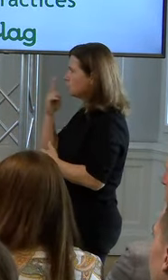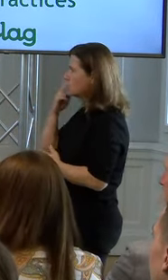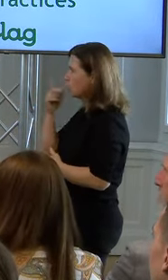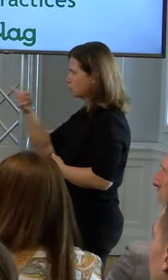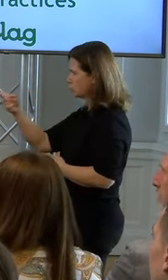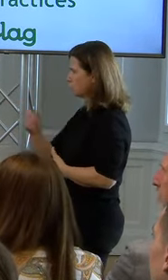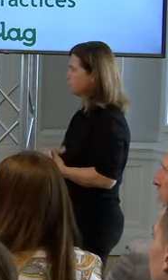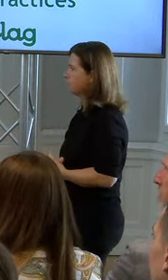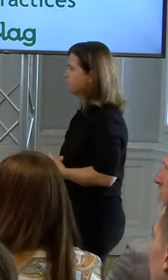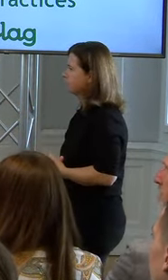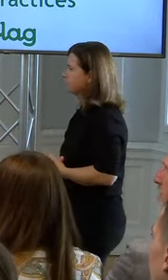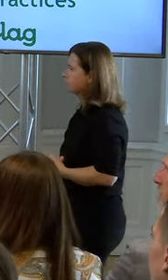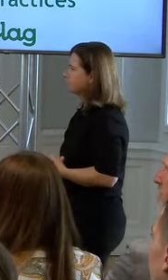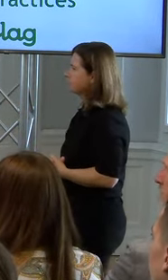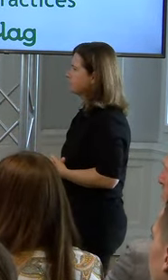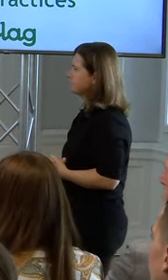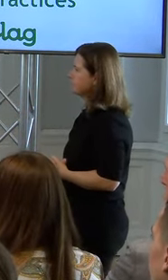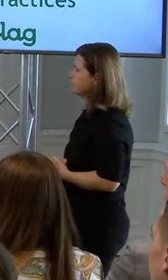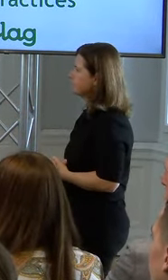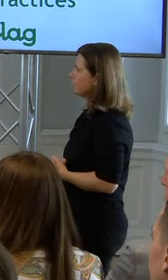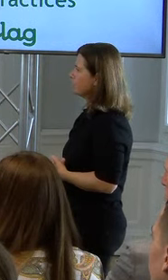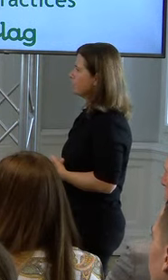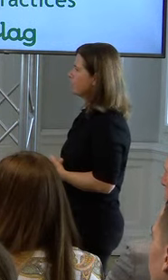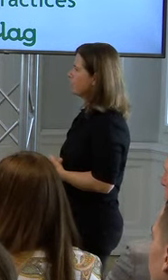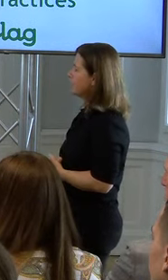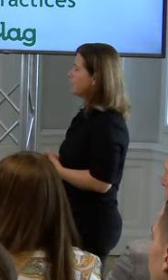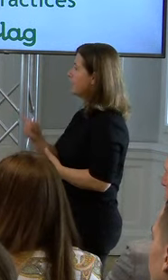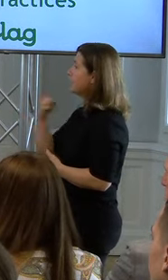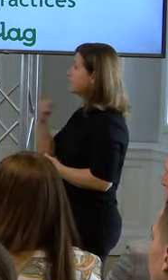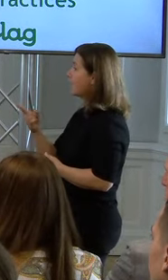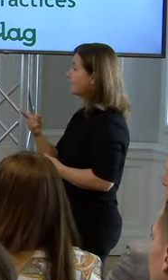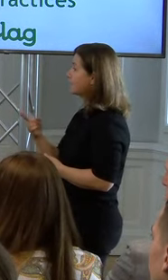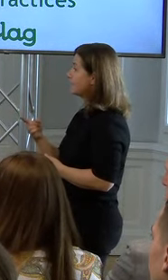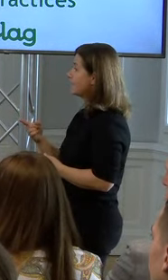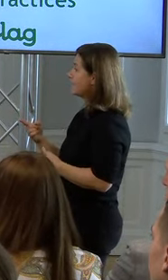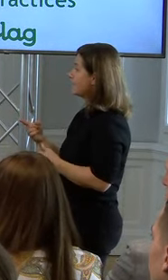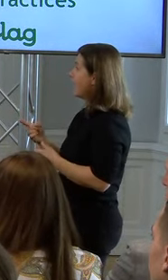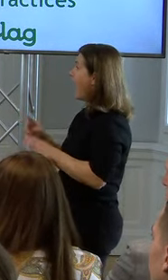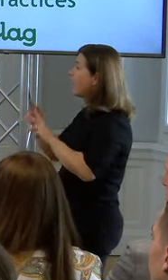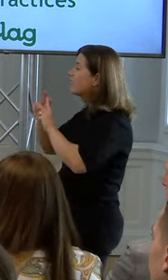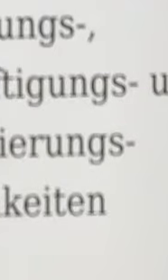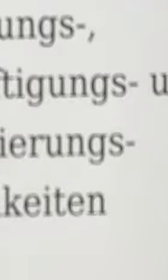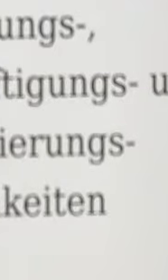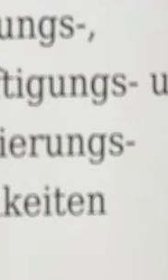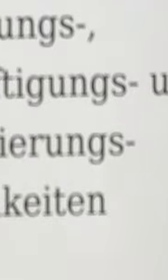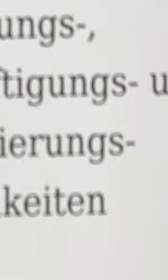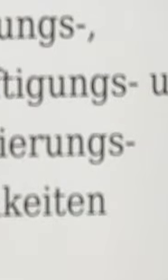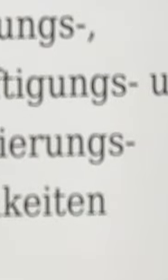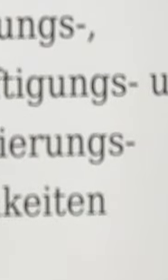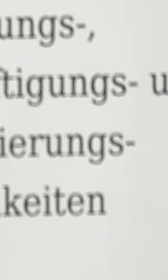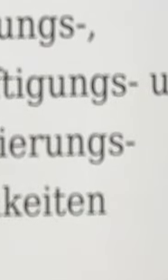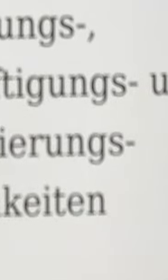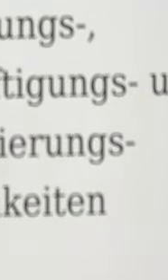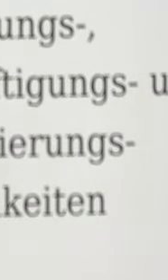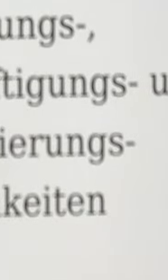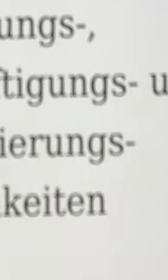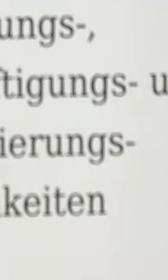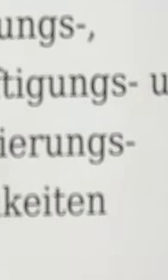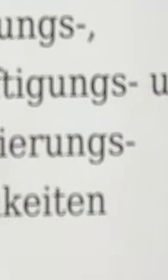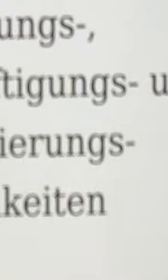Ich glaube, es wäre auch nicht richtig, wenn man sagt, es gibt alle auf der Welt oder alle Mitarbeiter haben gar keine